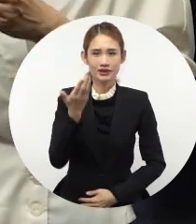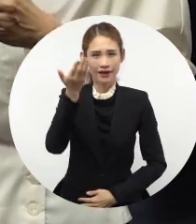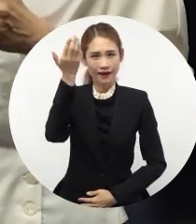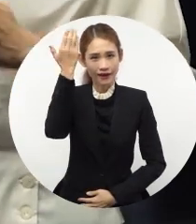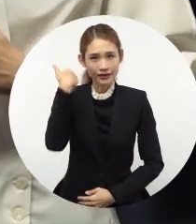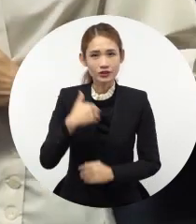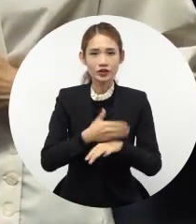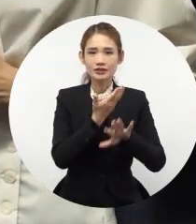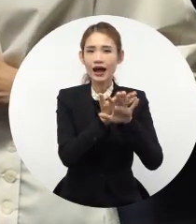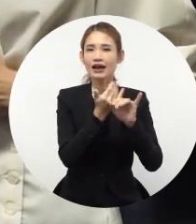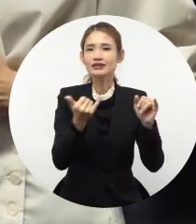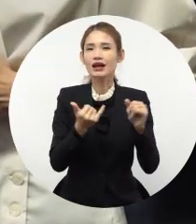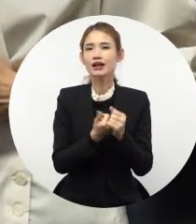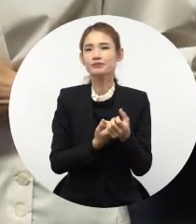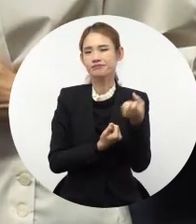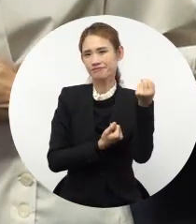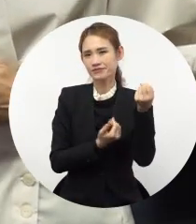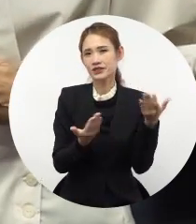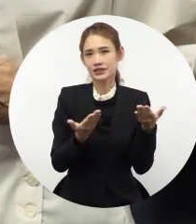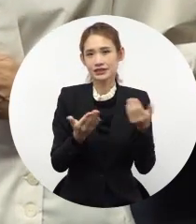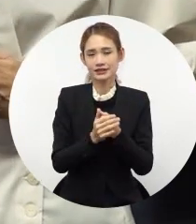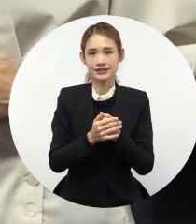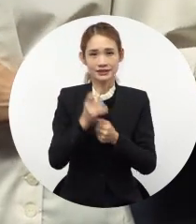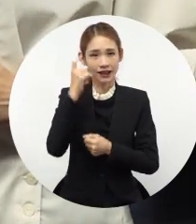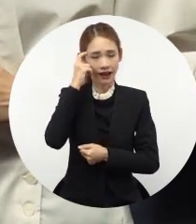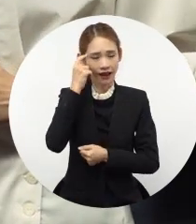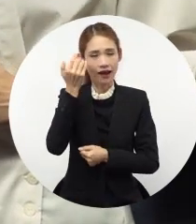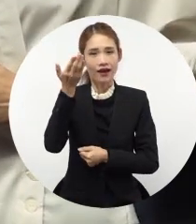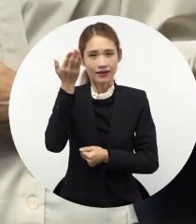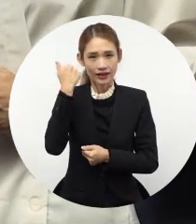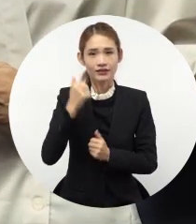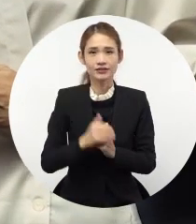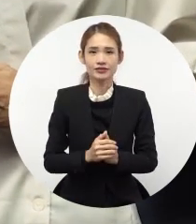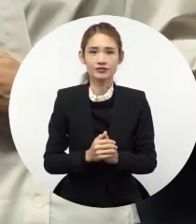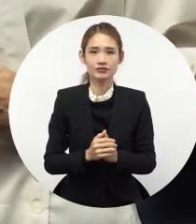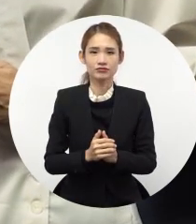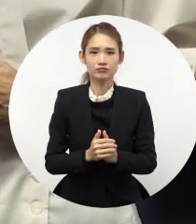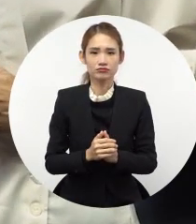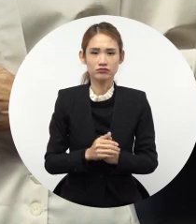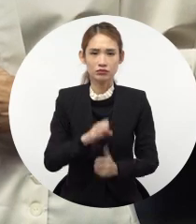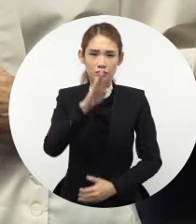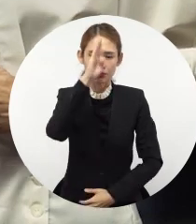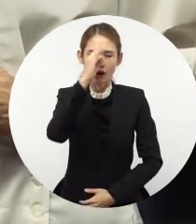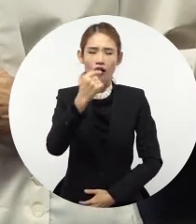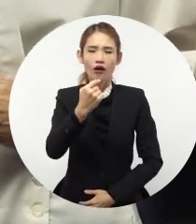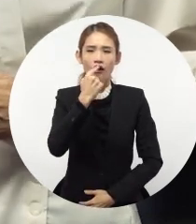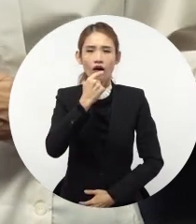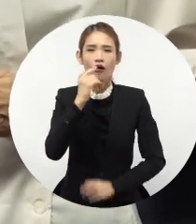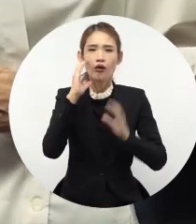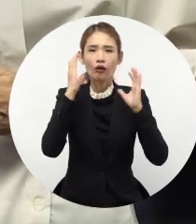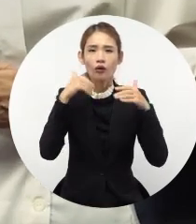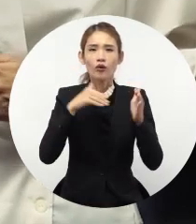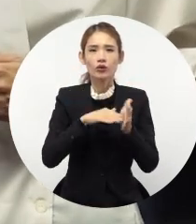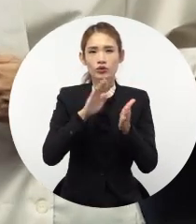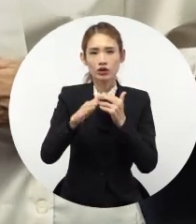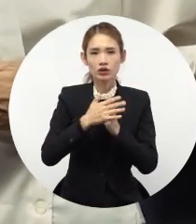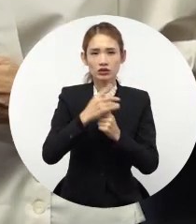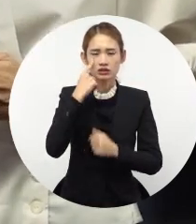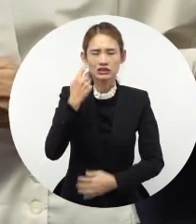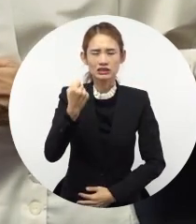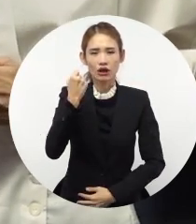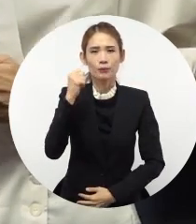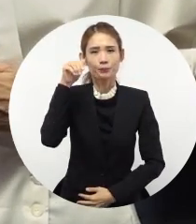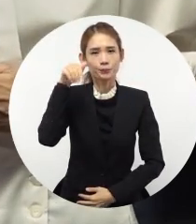예전에는 남의 일이야 라고만 생각했던 때도 있었습니다. 병에 걸려서 후유증으로 시력을